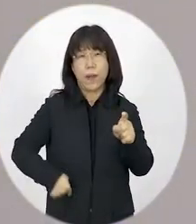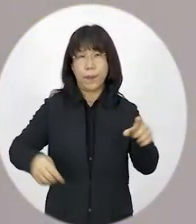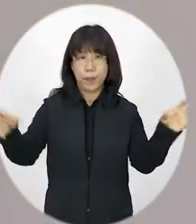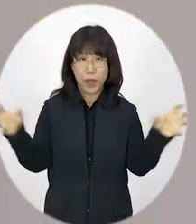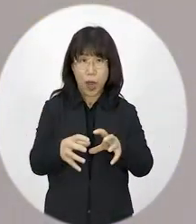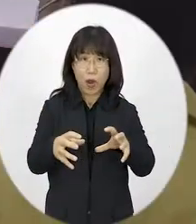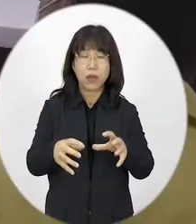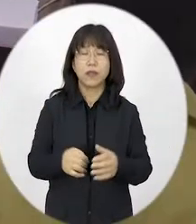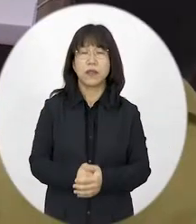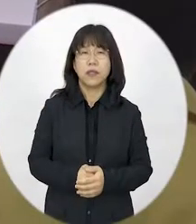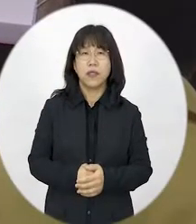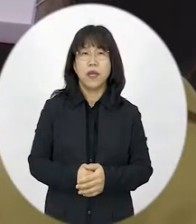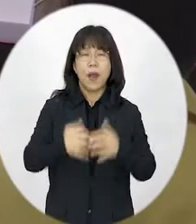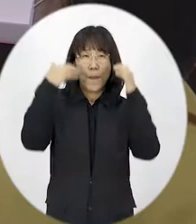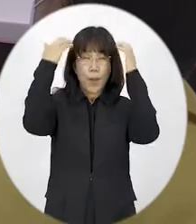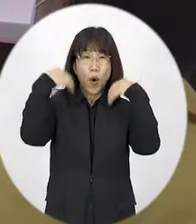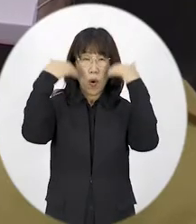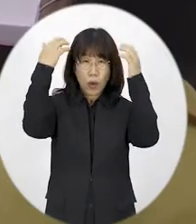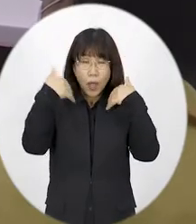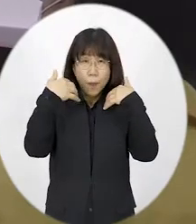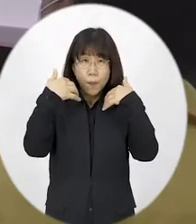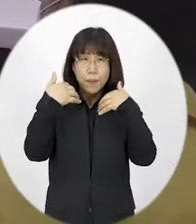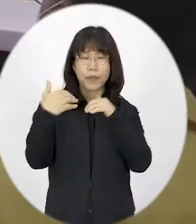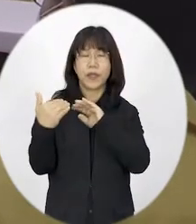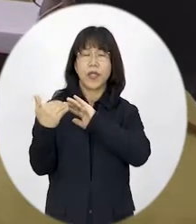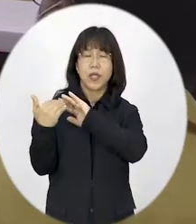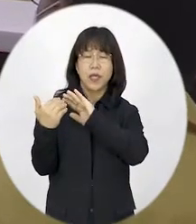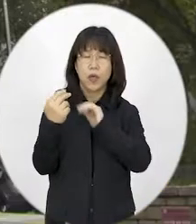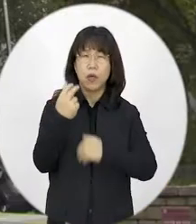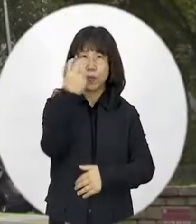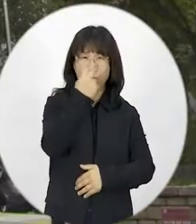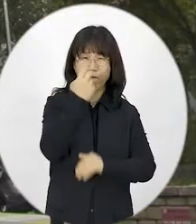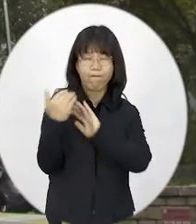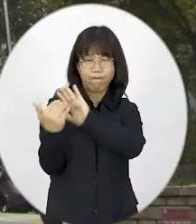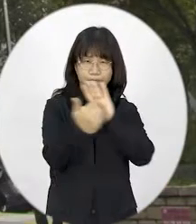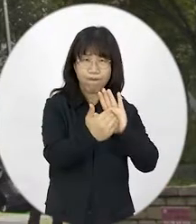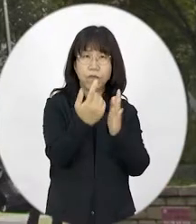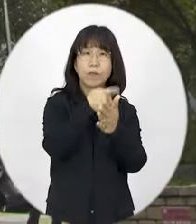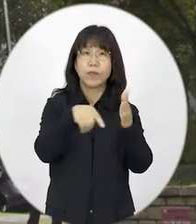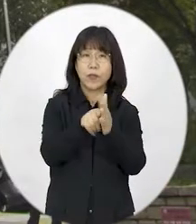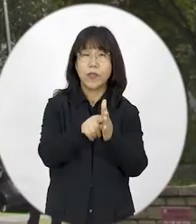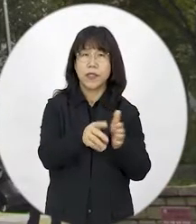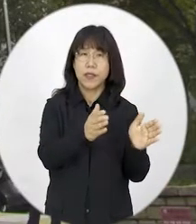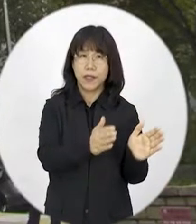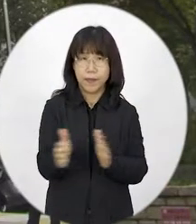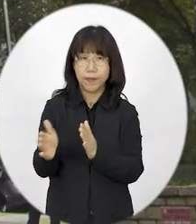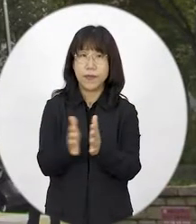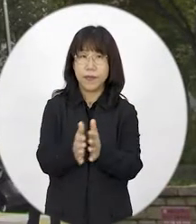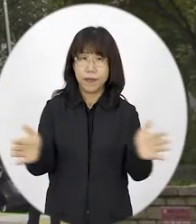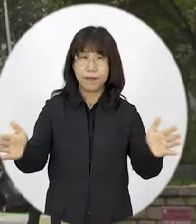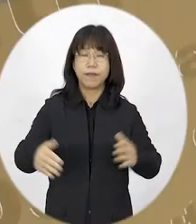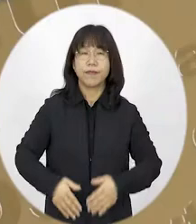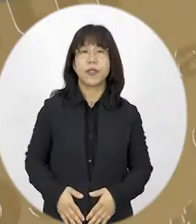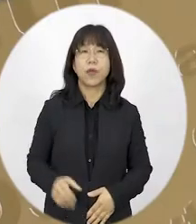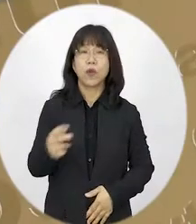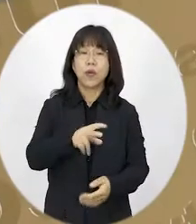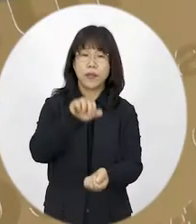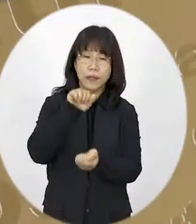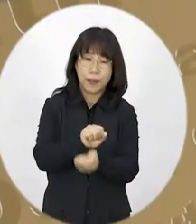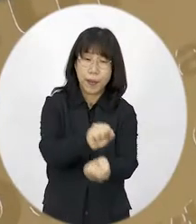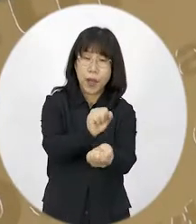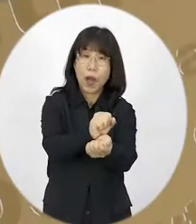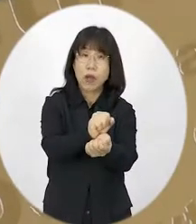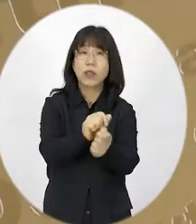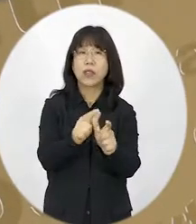협력 체계를 강화해 폭염관리 안전관리 대책을 수립하고 시행에 들어갑니다. 또한 감염병 예방을 위한